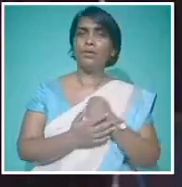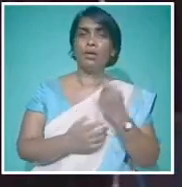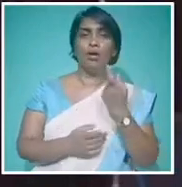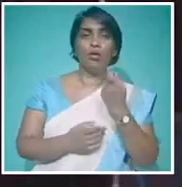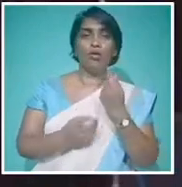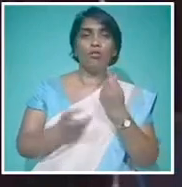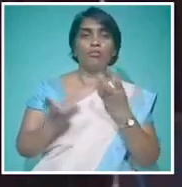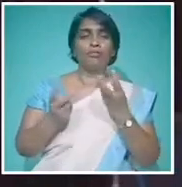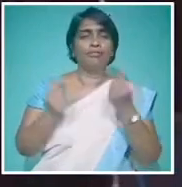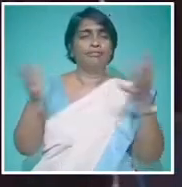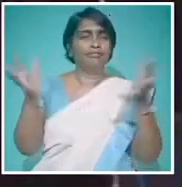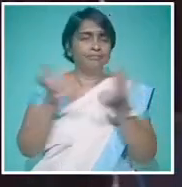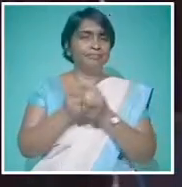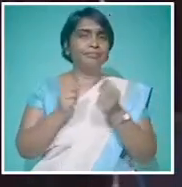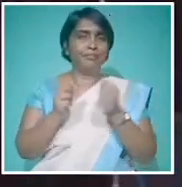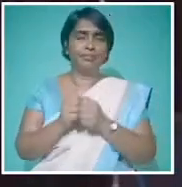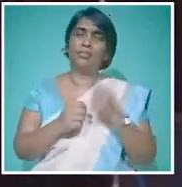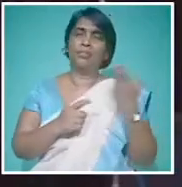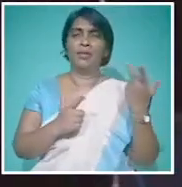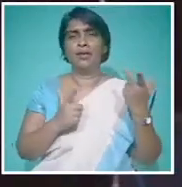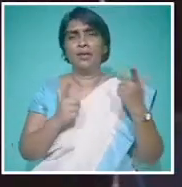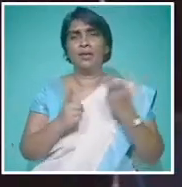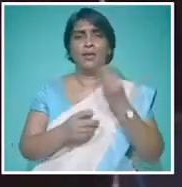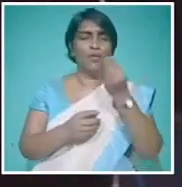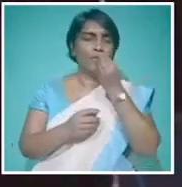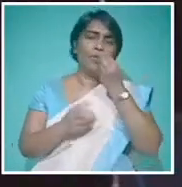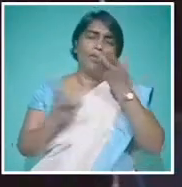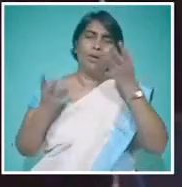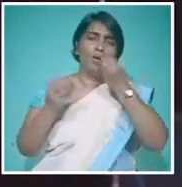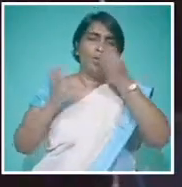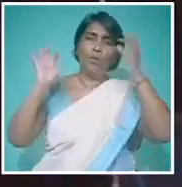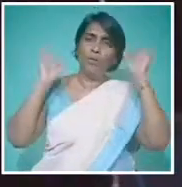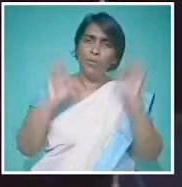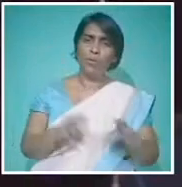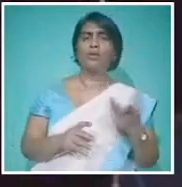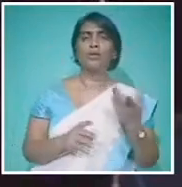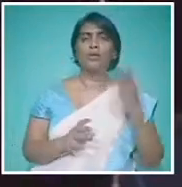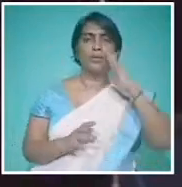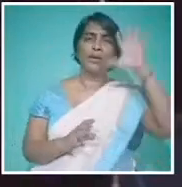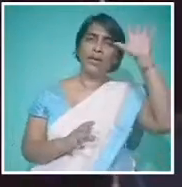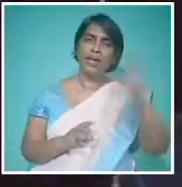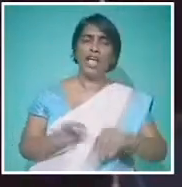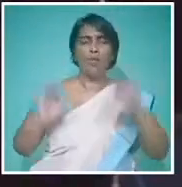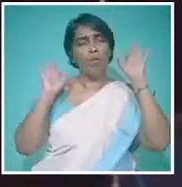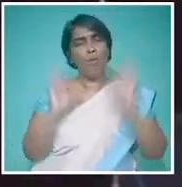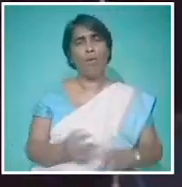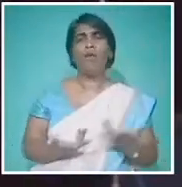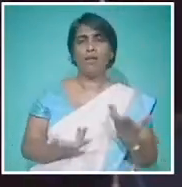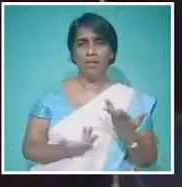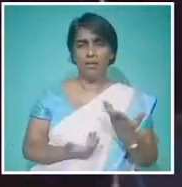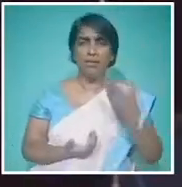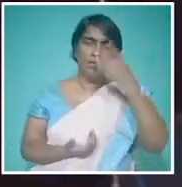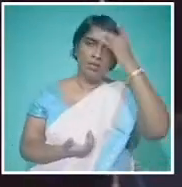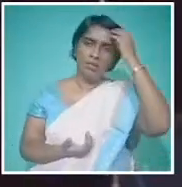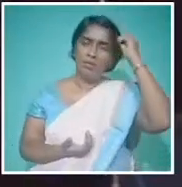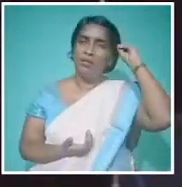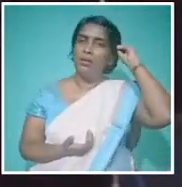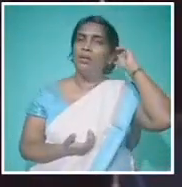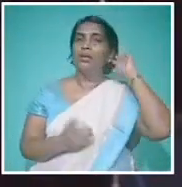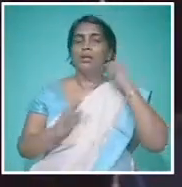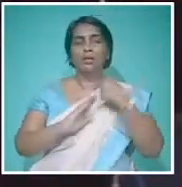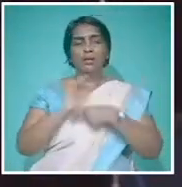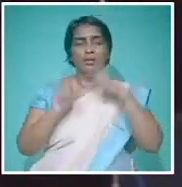ආර්ථිකයේ හකුළුනෝ කියන හරිනේ ඉතින් පරිභෝජනේ නැත්තටම නැති වුණාම ඉතින් පිට රටින් ගේන්න ඕන වෙන්නේ නැහනේ මේ රටේ